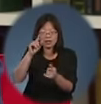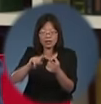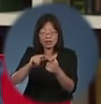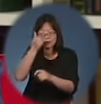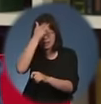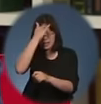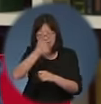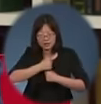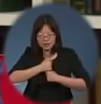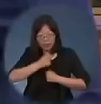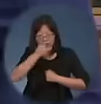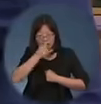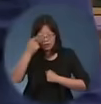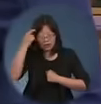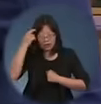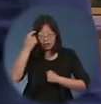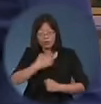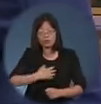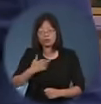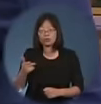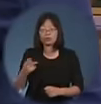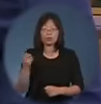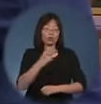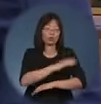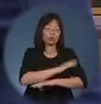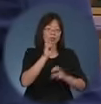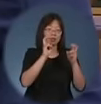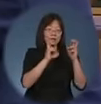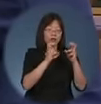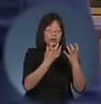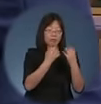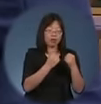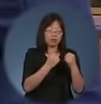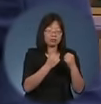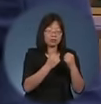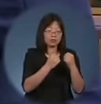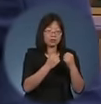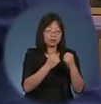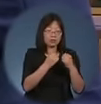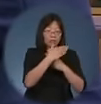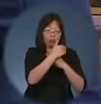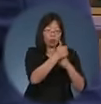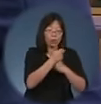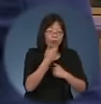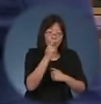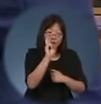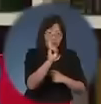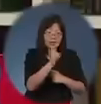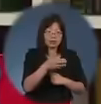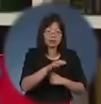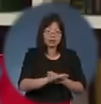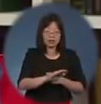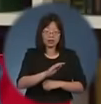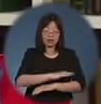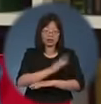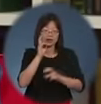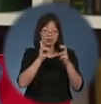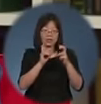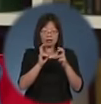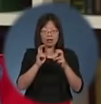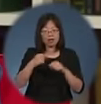이런 걱정이 있었어요 걱정이 있죠 또 출판사도 선뜻 나서지 않을 거고 그렇습니다 어 그런데 이제 그 출판사가 선뜻